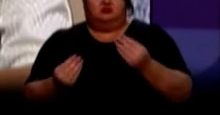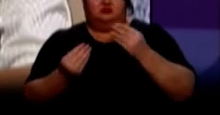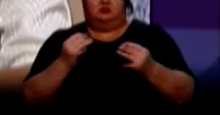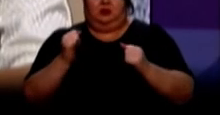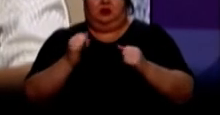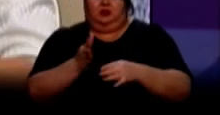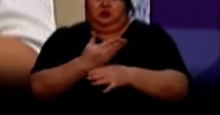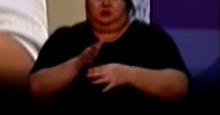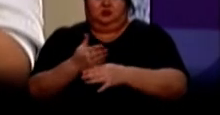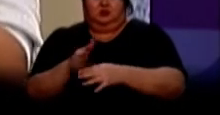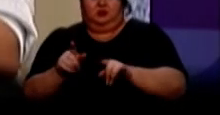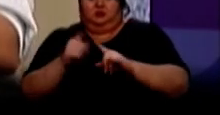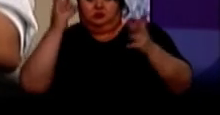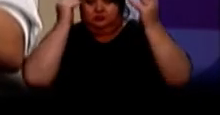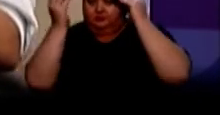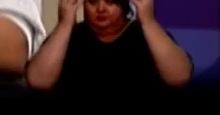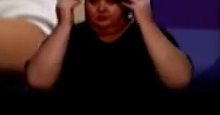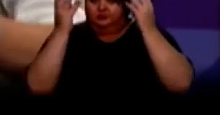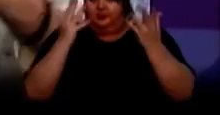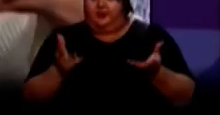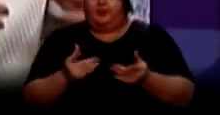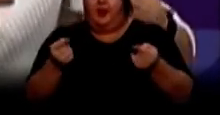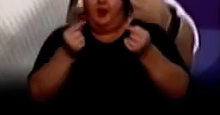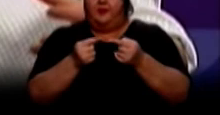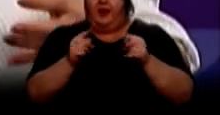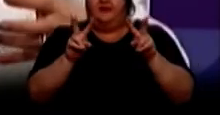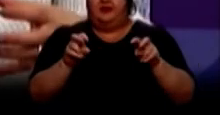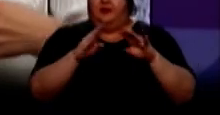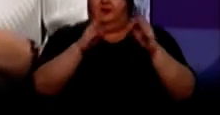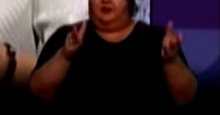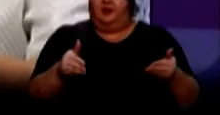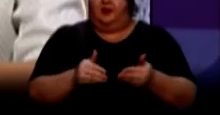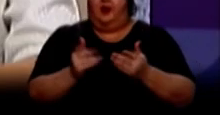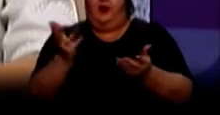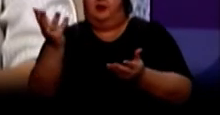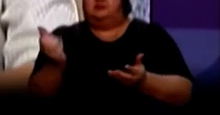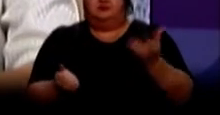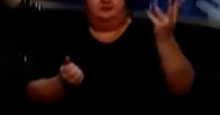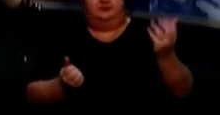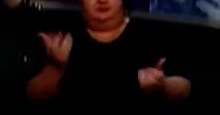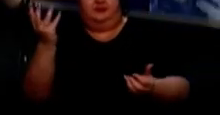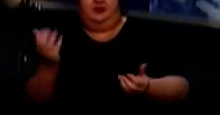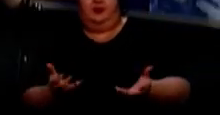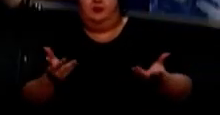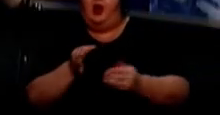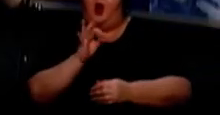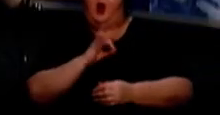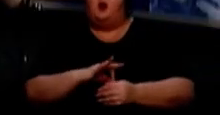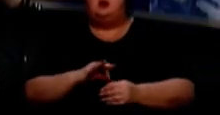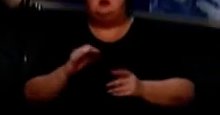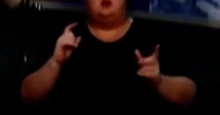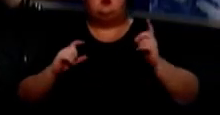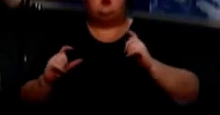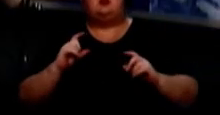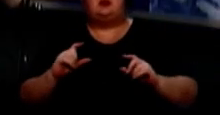сортувати сміття, да, там в певний вид контейнера ти ловиш певний вид відходів. Да. Користуються студенти гуртожитків